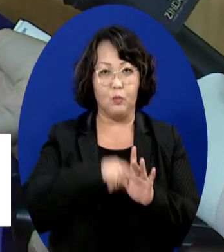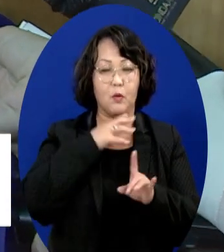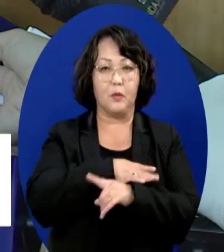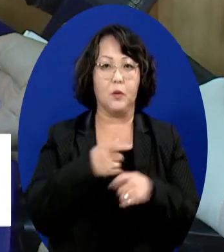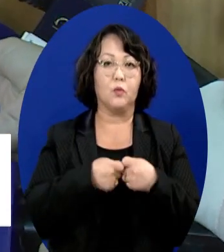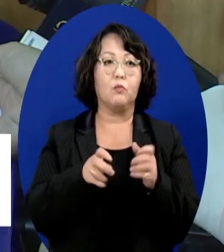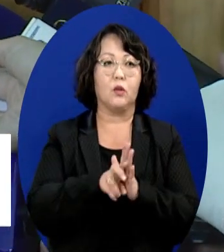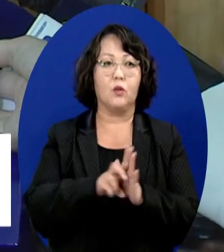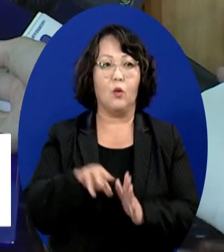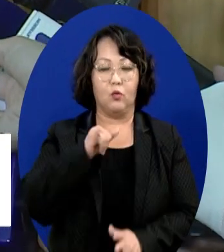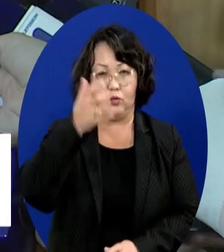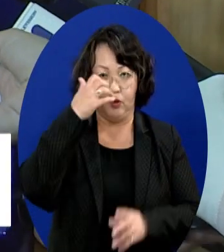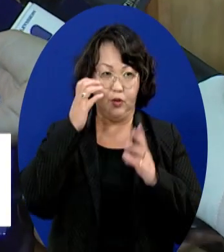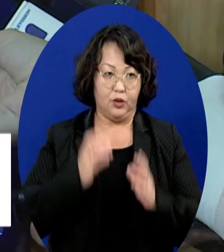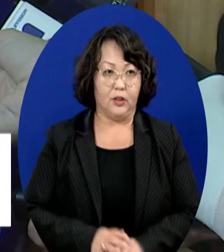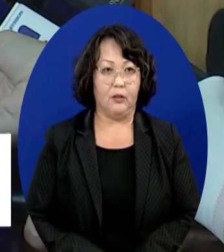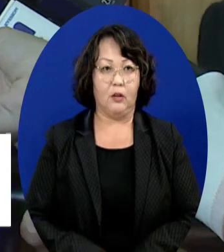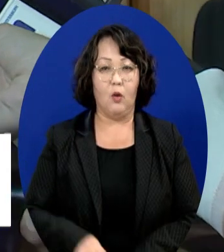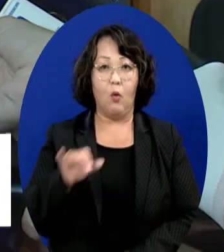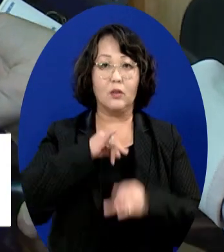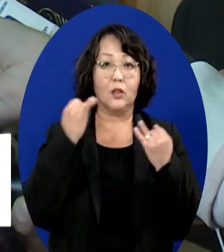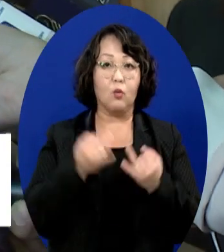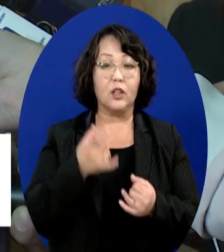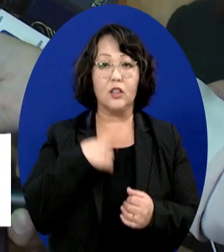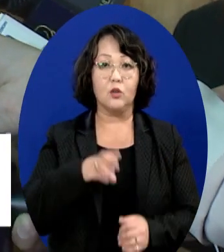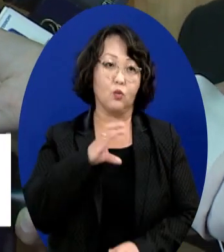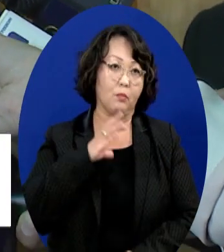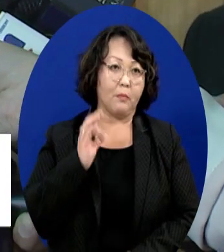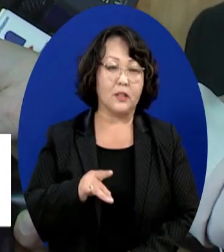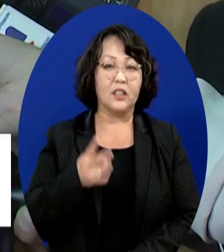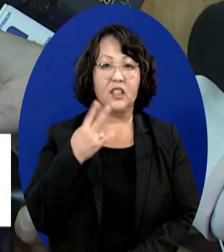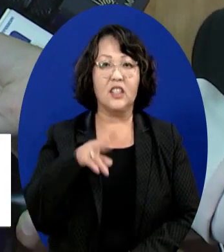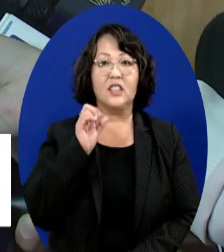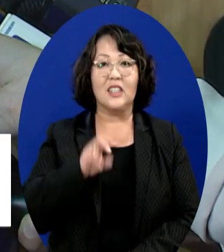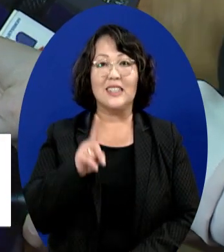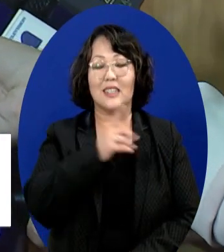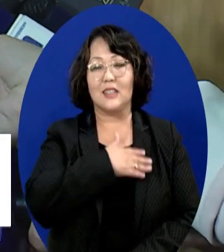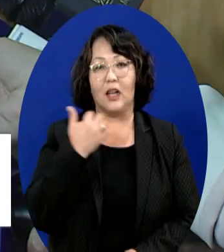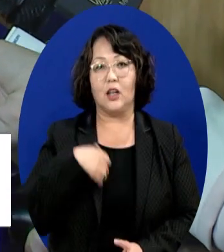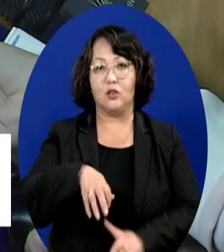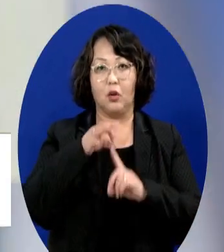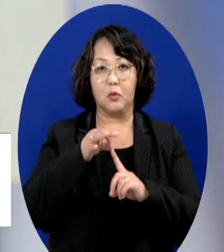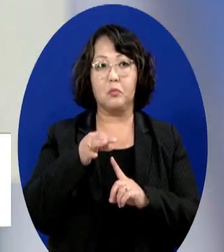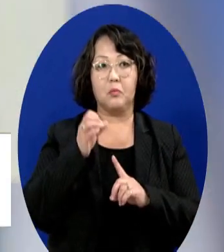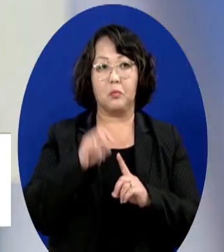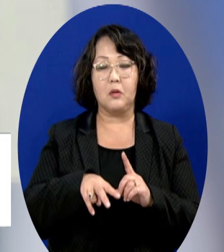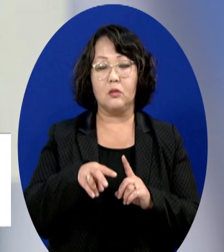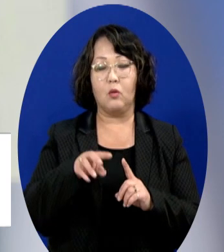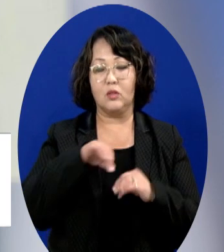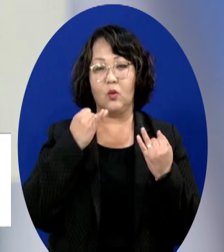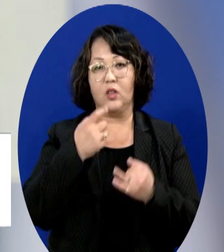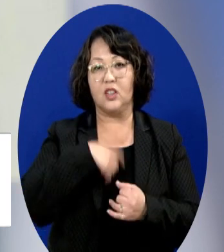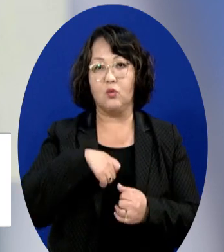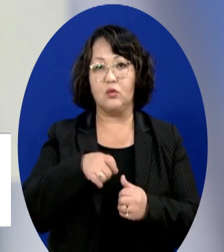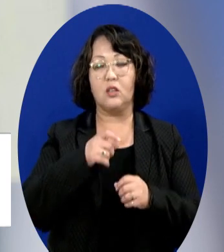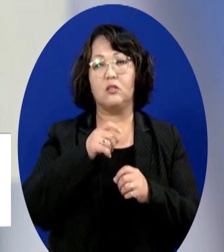ийж нам дотооддоо ив нэгдэлтэй байж ийж энэ бидний амсан мөрийн хөтөлбөрийг хэрэгжүүлэх боломж үүснэ гэсэн энэ улс төрийн шийдэл юм аа. За